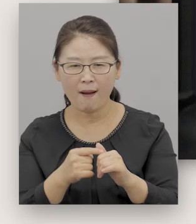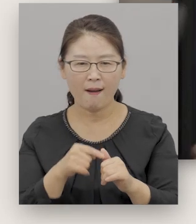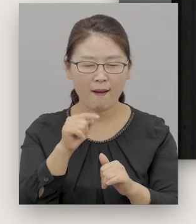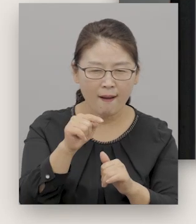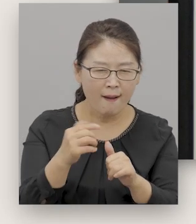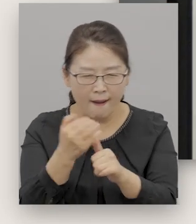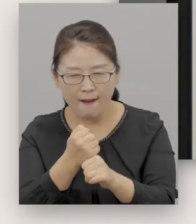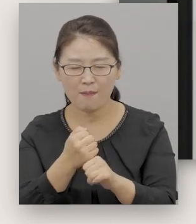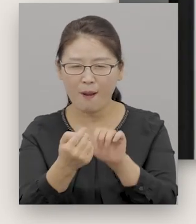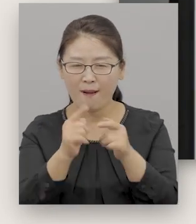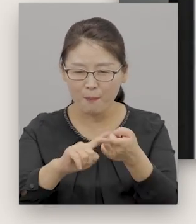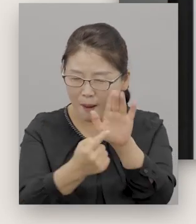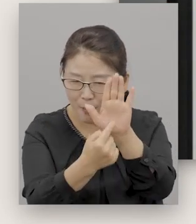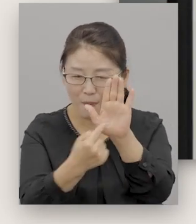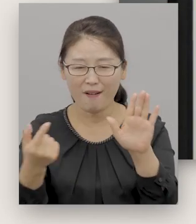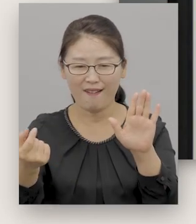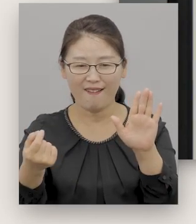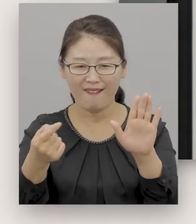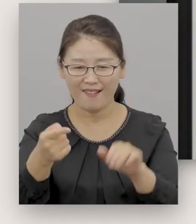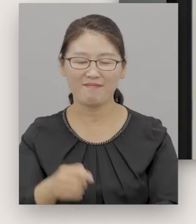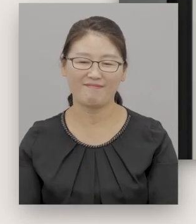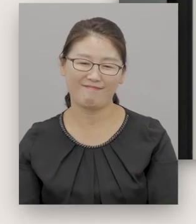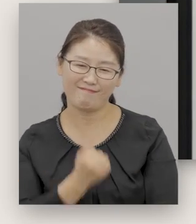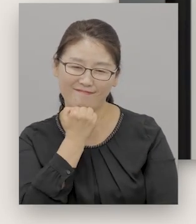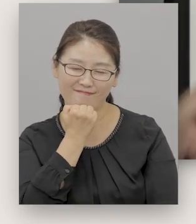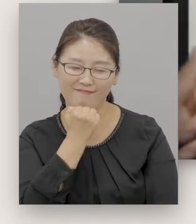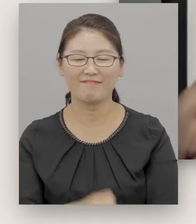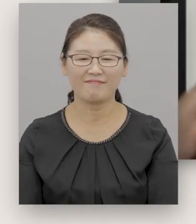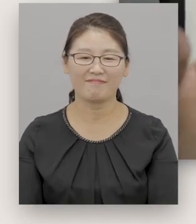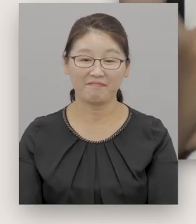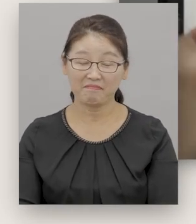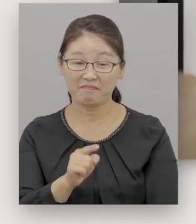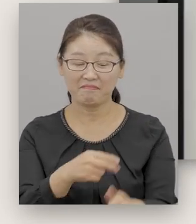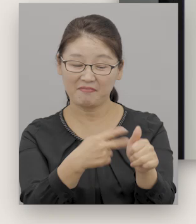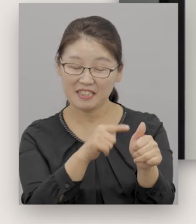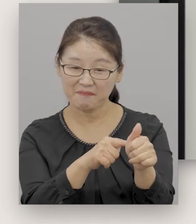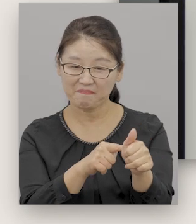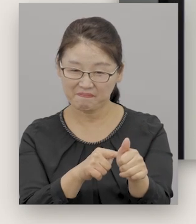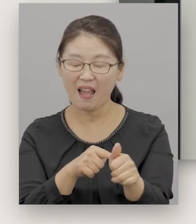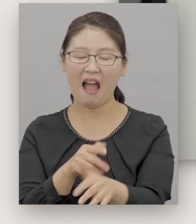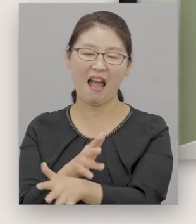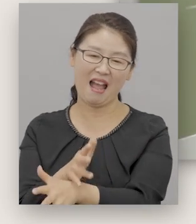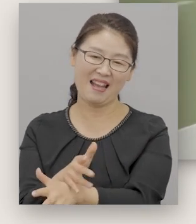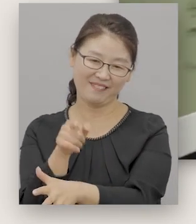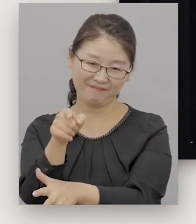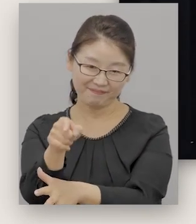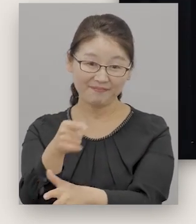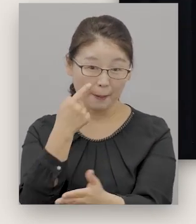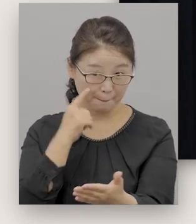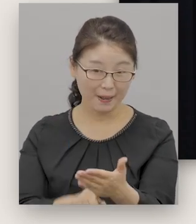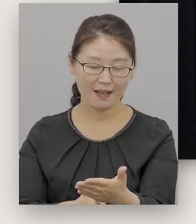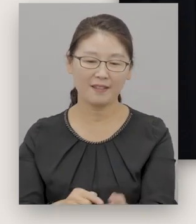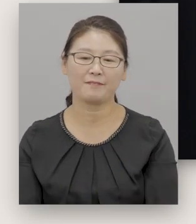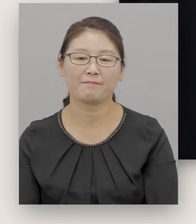지었던 회고전의 포스터가 된 셈이죠. 그러니까 그런 위트, 그런 레디메이드 사용했던 위트를 보실 수 있는 그런 포스터라고 할수 있습니다.